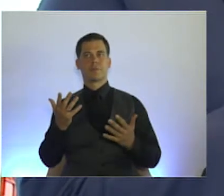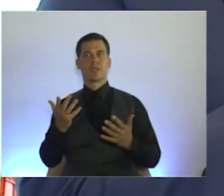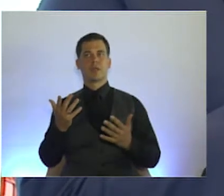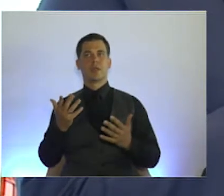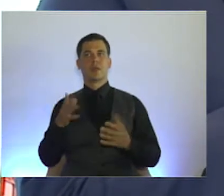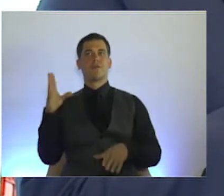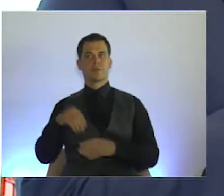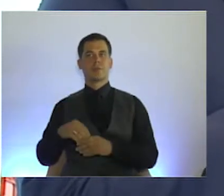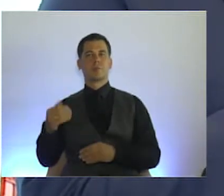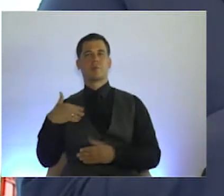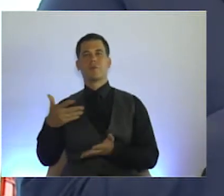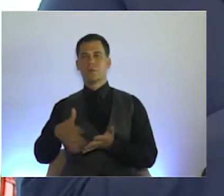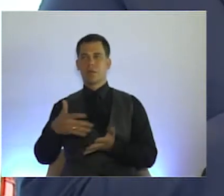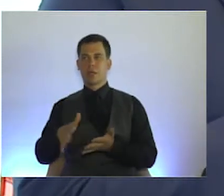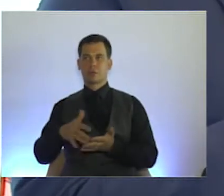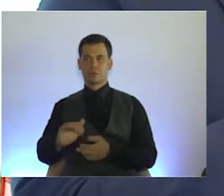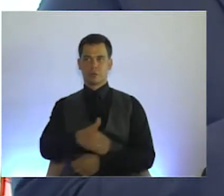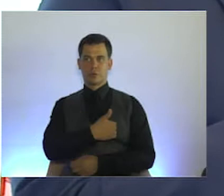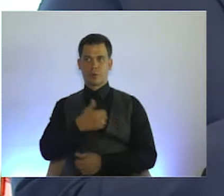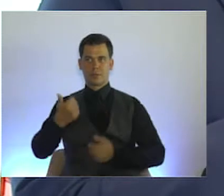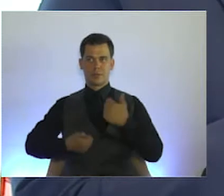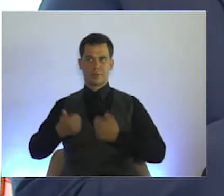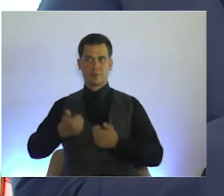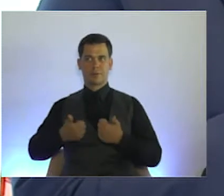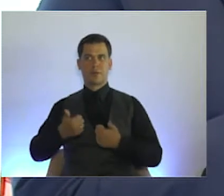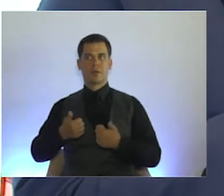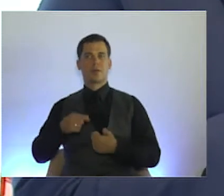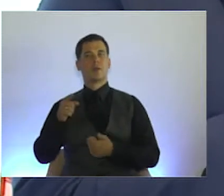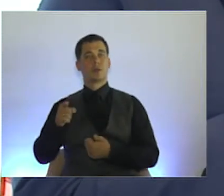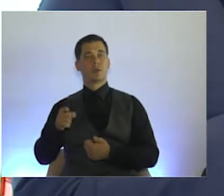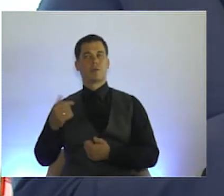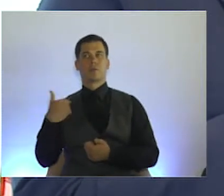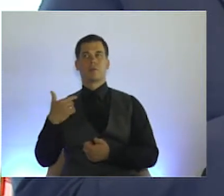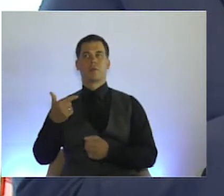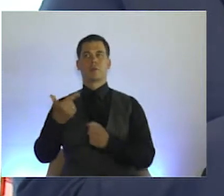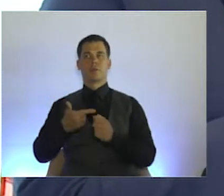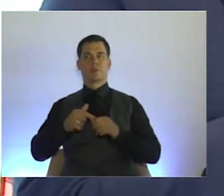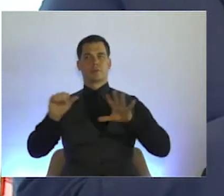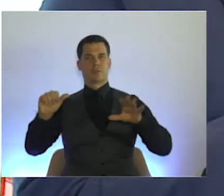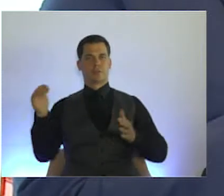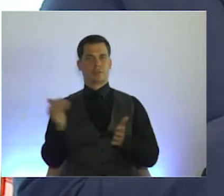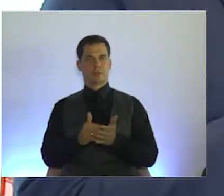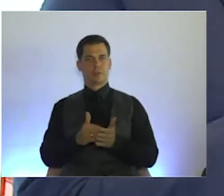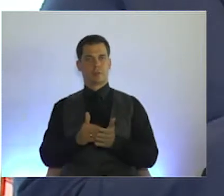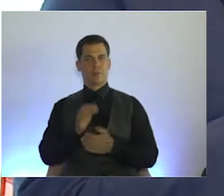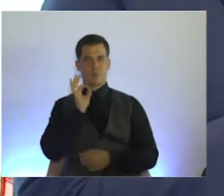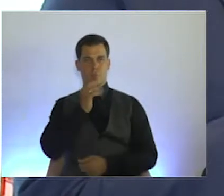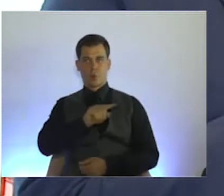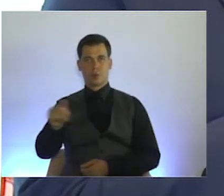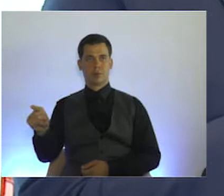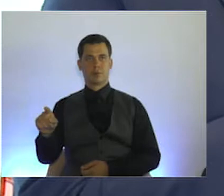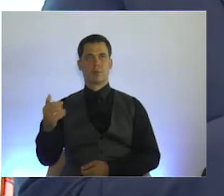wśród tych wydatków na szkolnictwo zawodowe to 26 tysięcy młodzieży